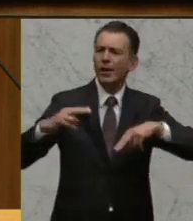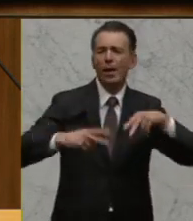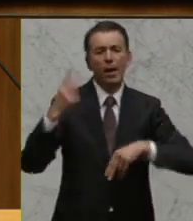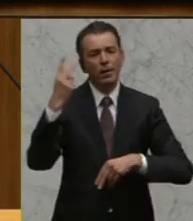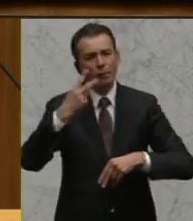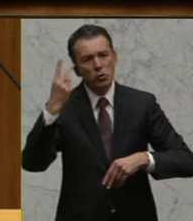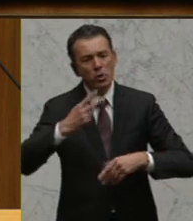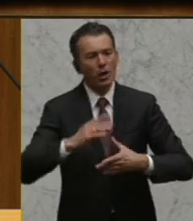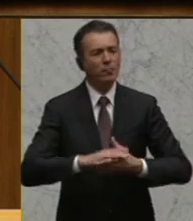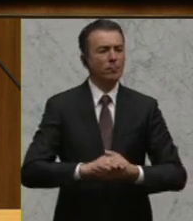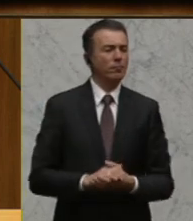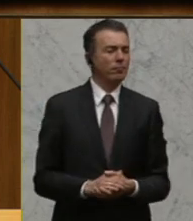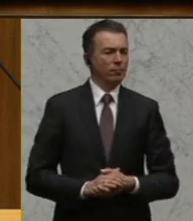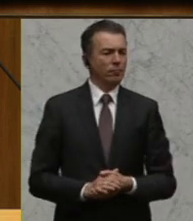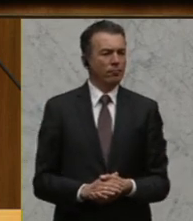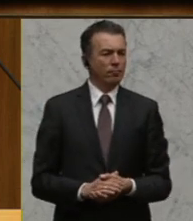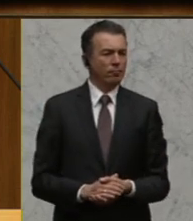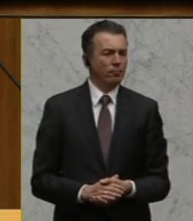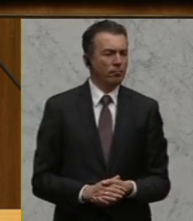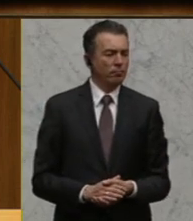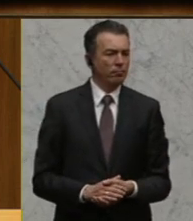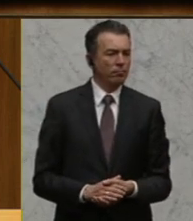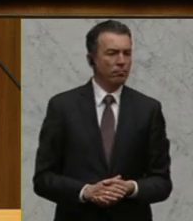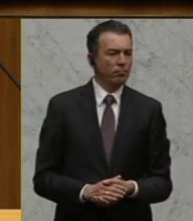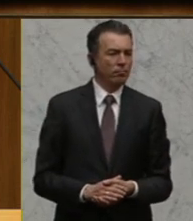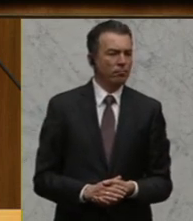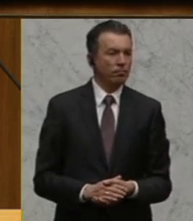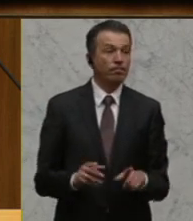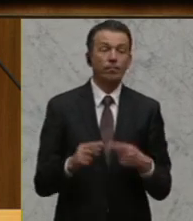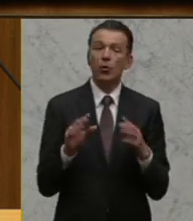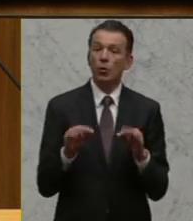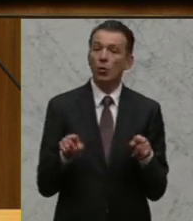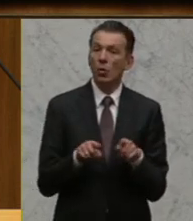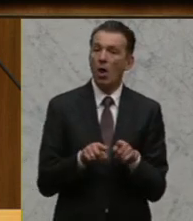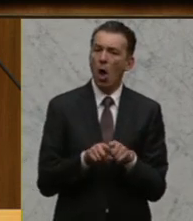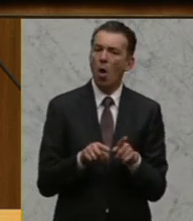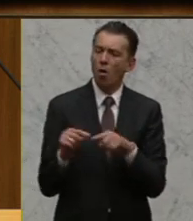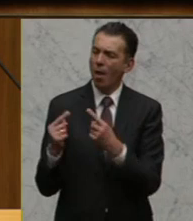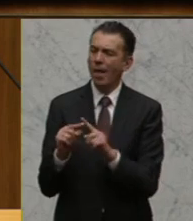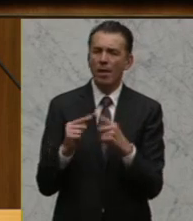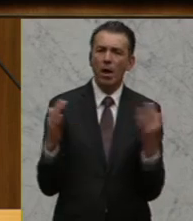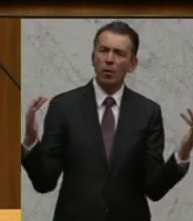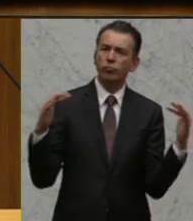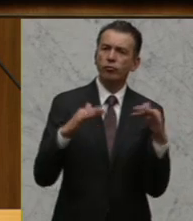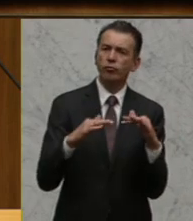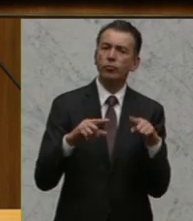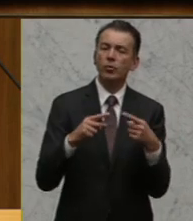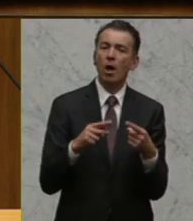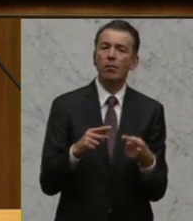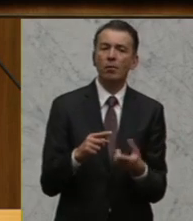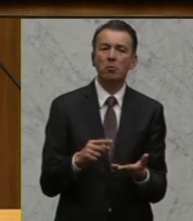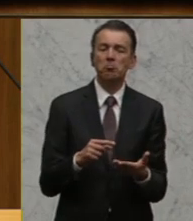verstehen. Und wenn wir das tun, auch zwischen den Ländern, dann ist immer weniger